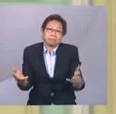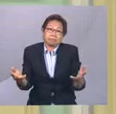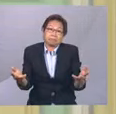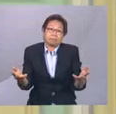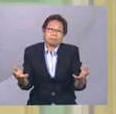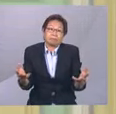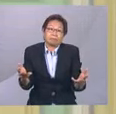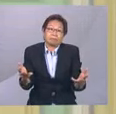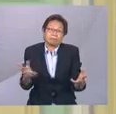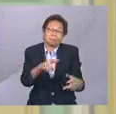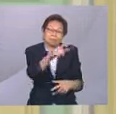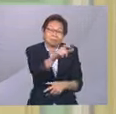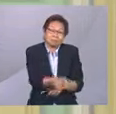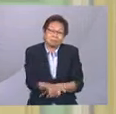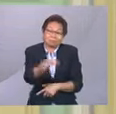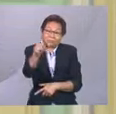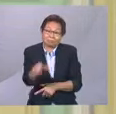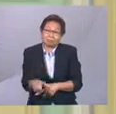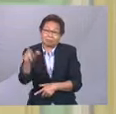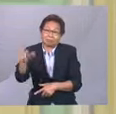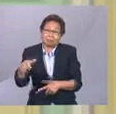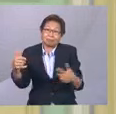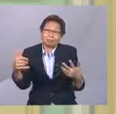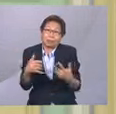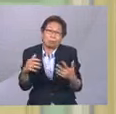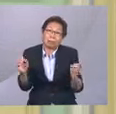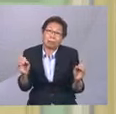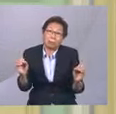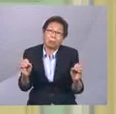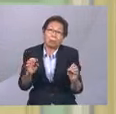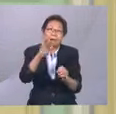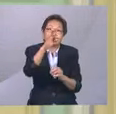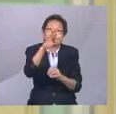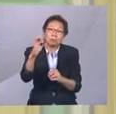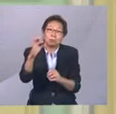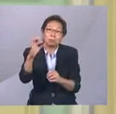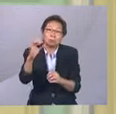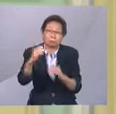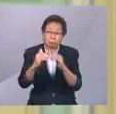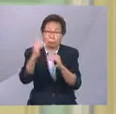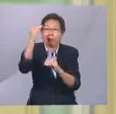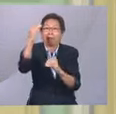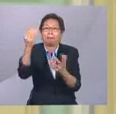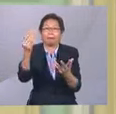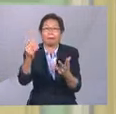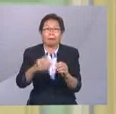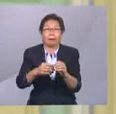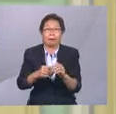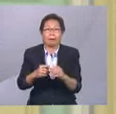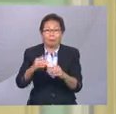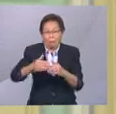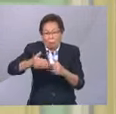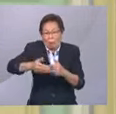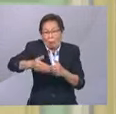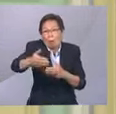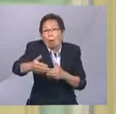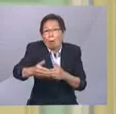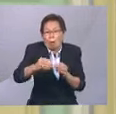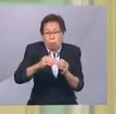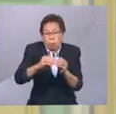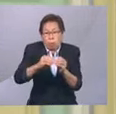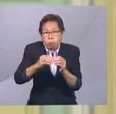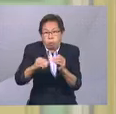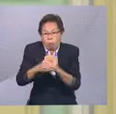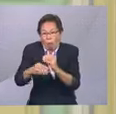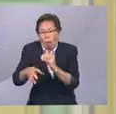watak takut nampak gayanya udah bilang atau lebih tepatnya hari semakin meningkat dp-nya jumlah